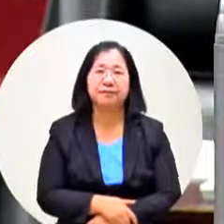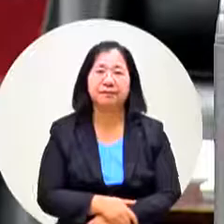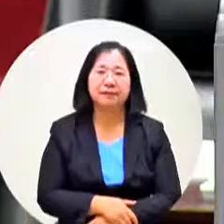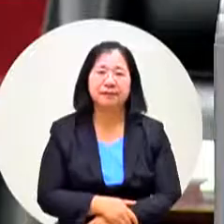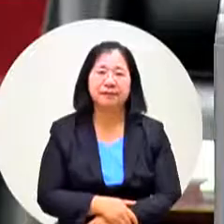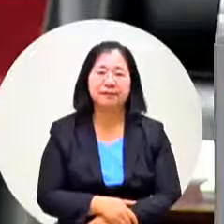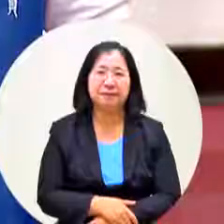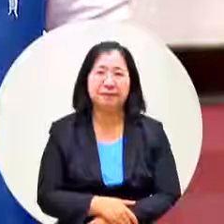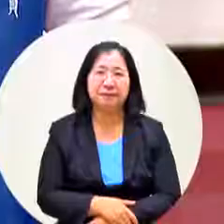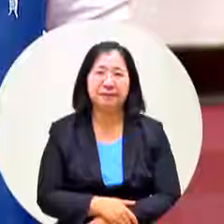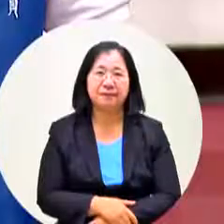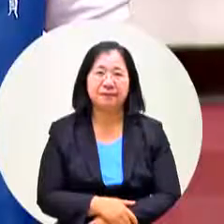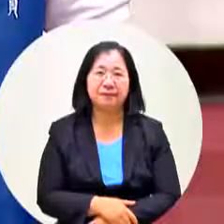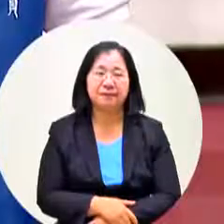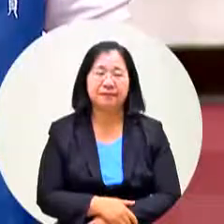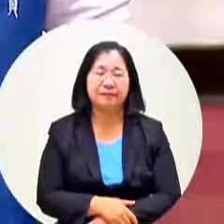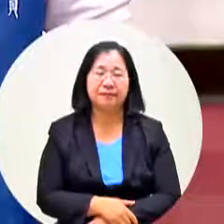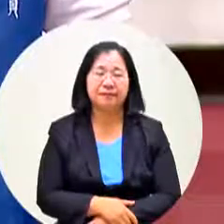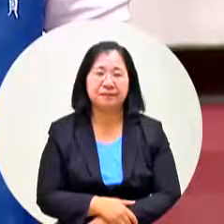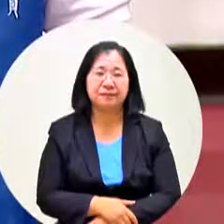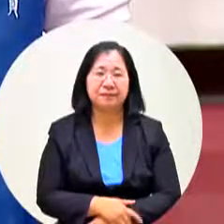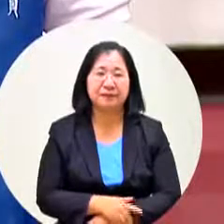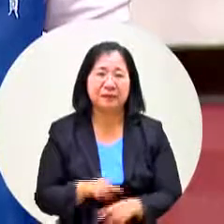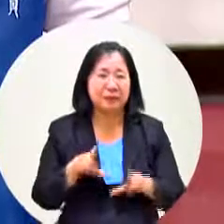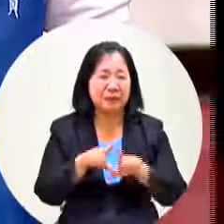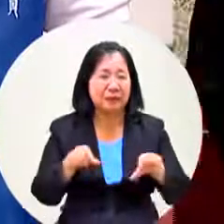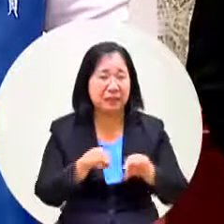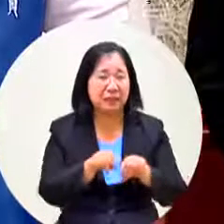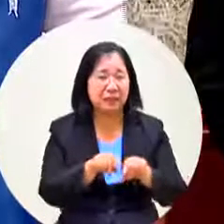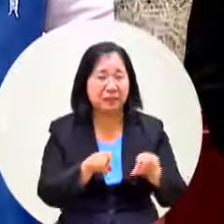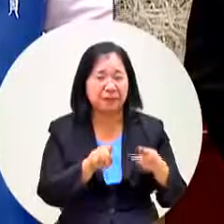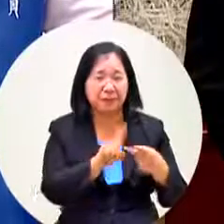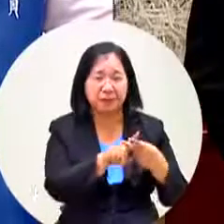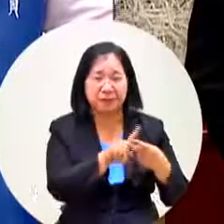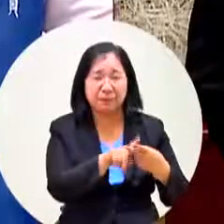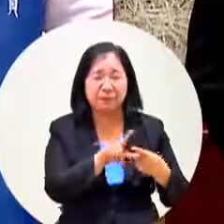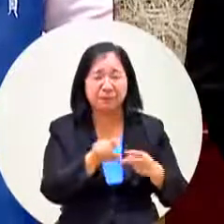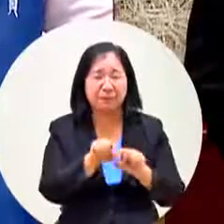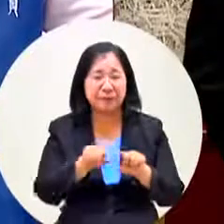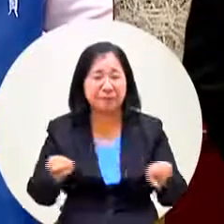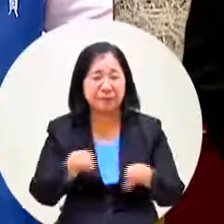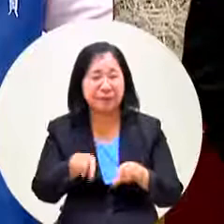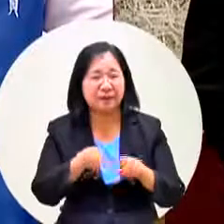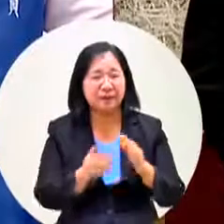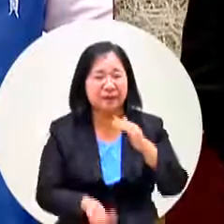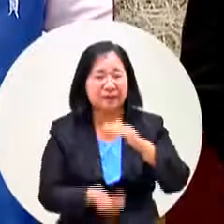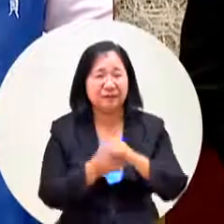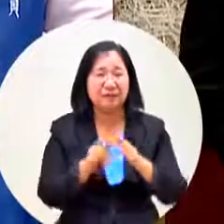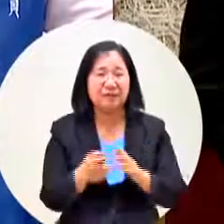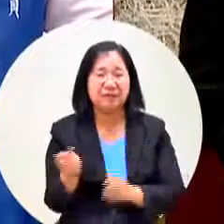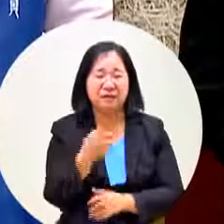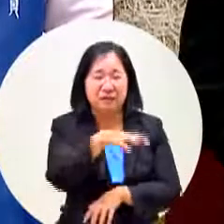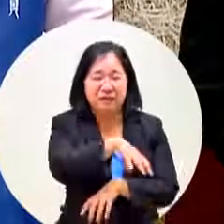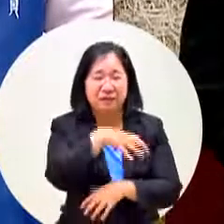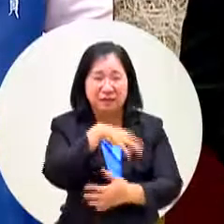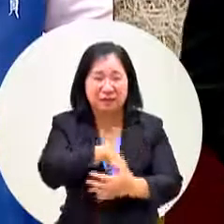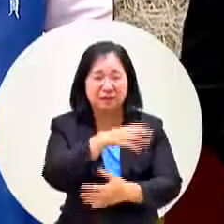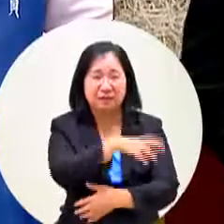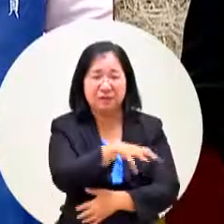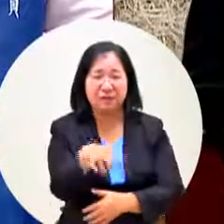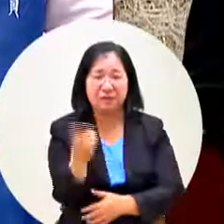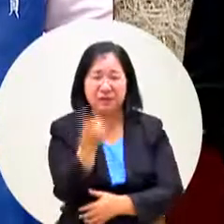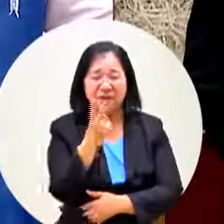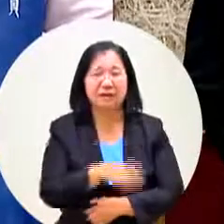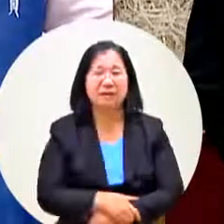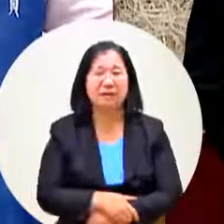长、市长也拢无法度，是不是咱换新的政府有法度开发无？来， 说明。多谢局长，多谢黄远的